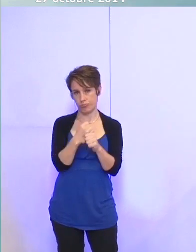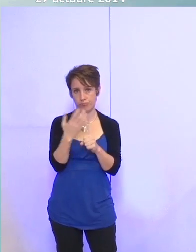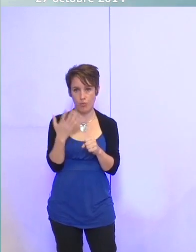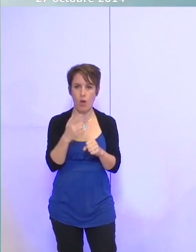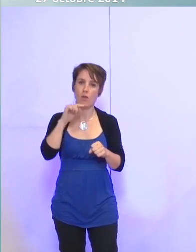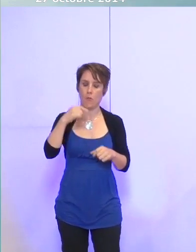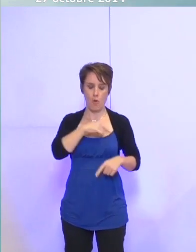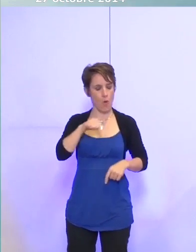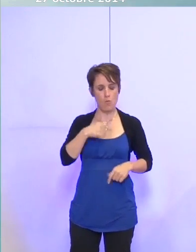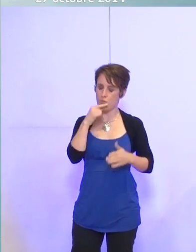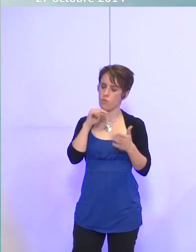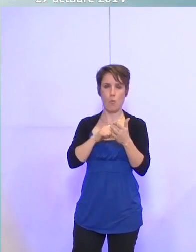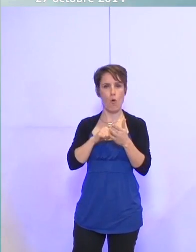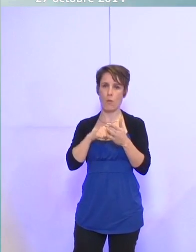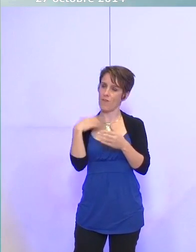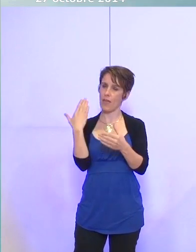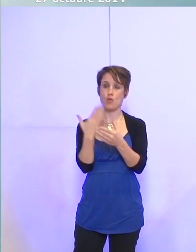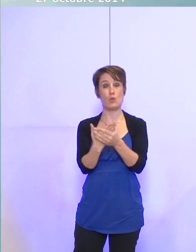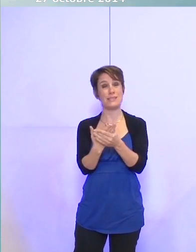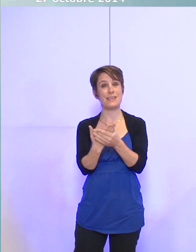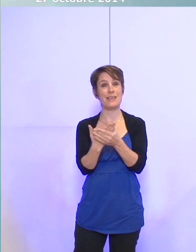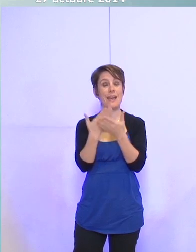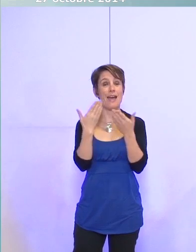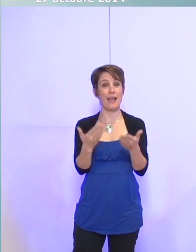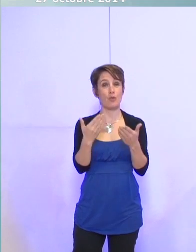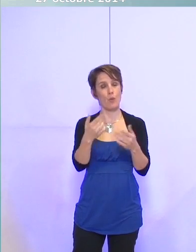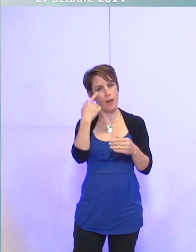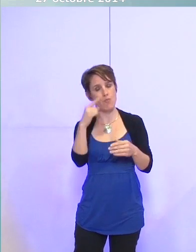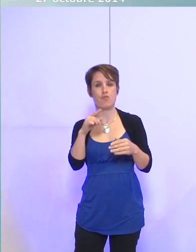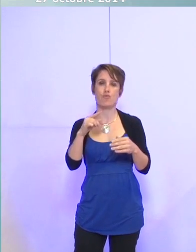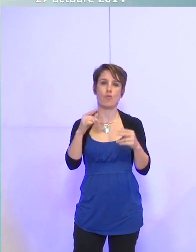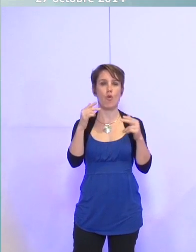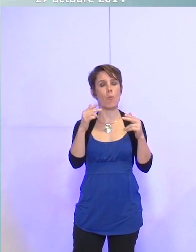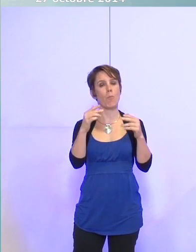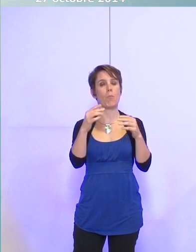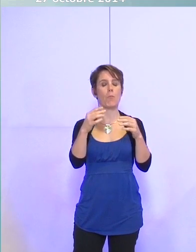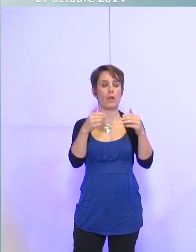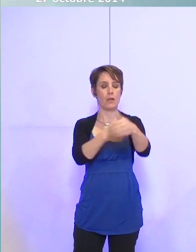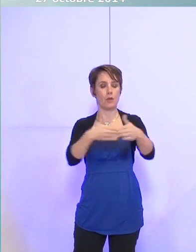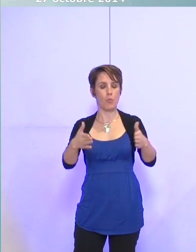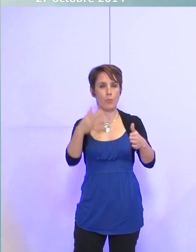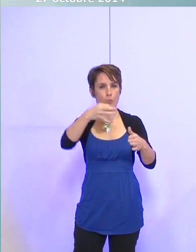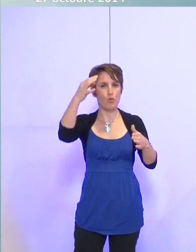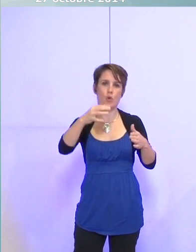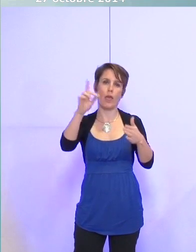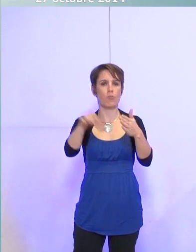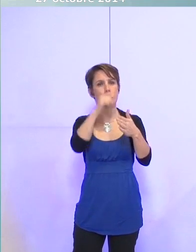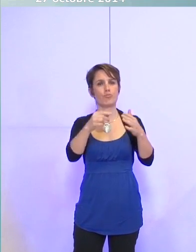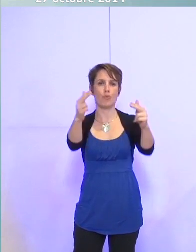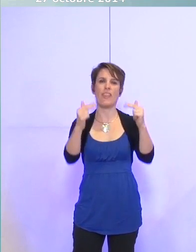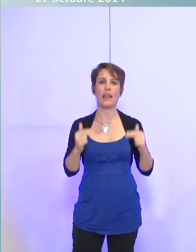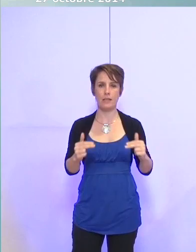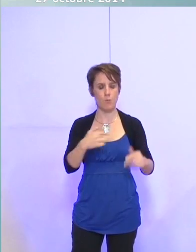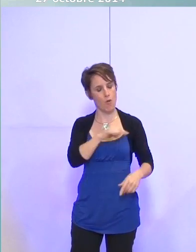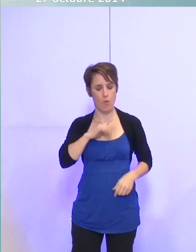un avis négatif sur le dossier actuel de déclassement de l'installation nucléaire de base numéro 20, c'est son petit nom, présenté par le CEA à